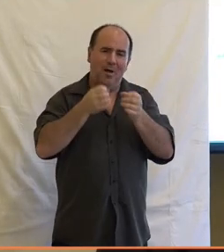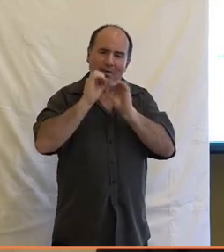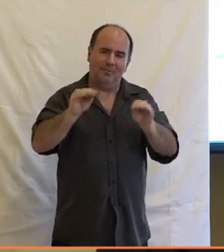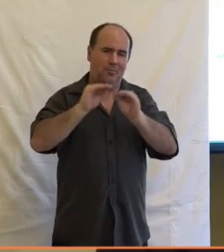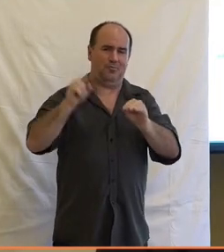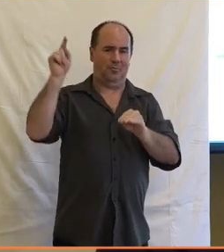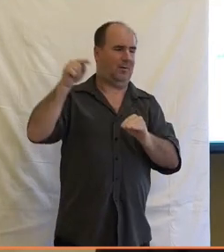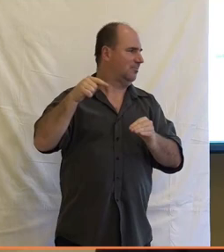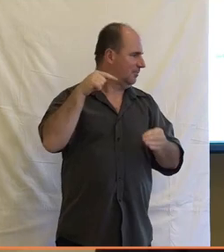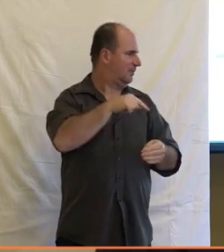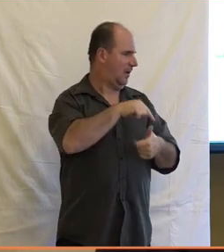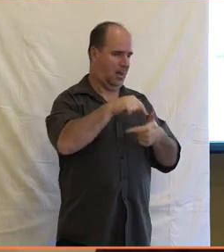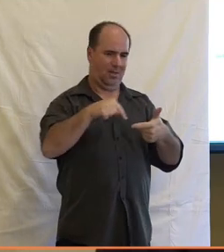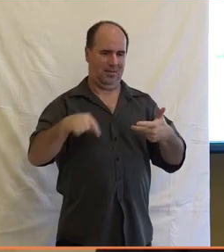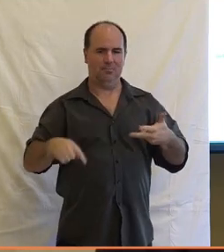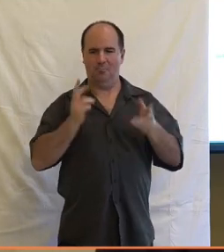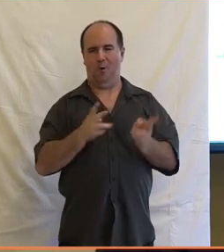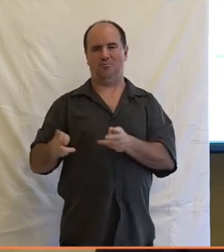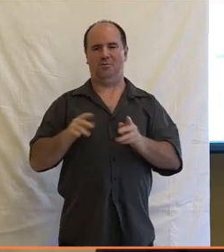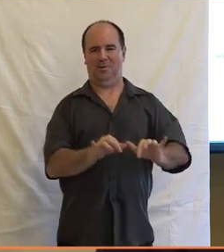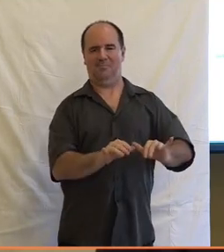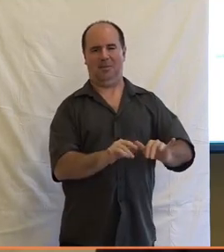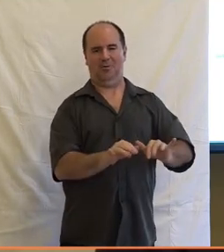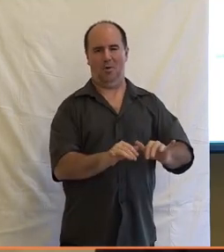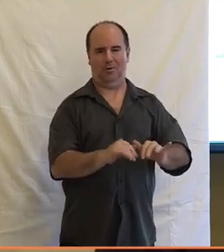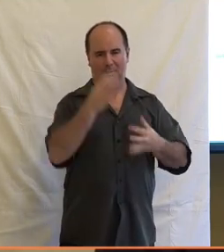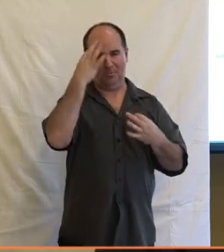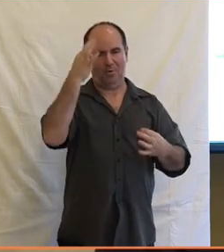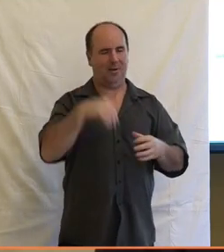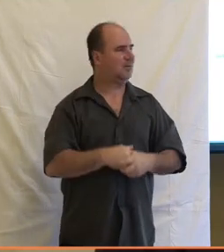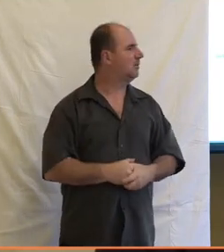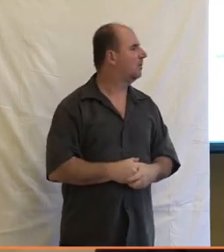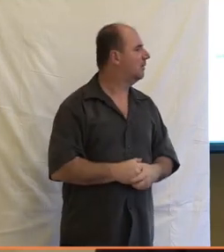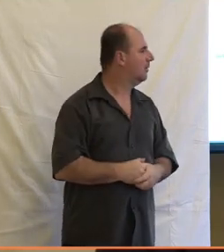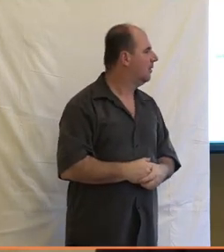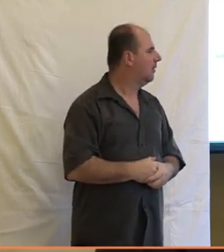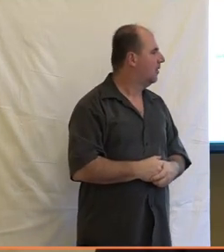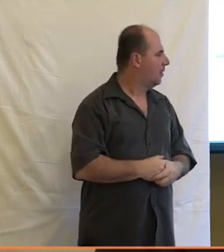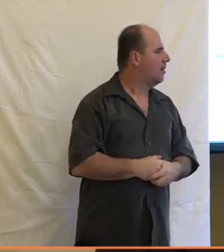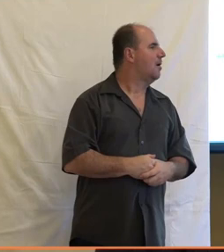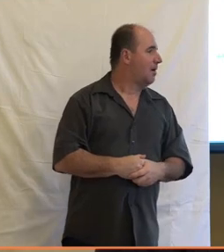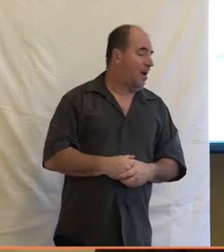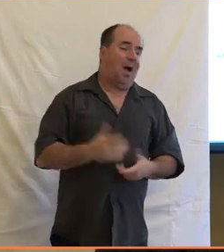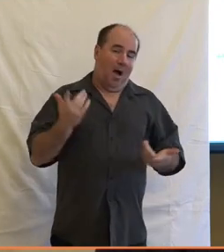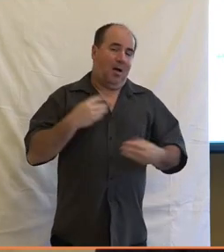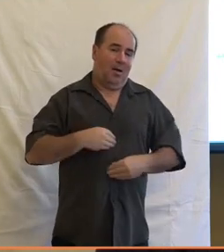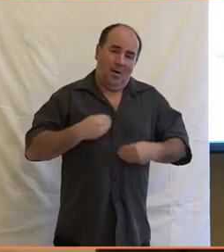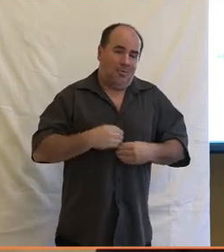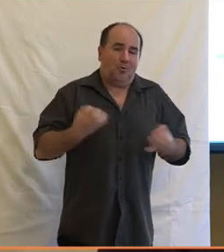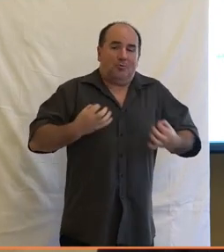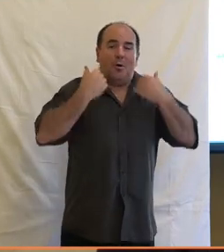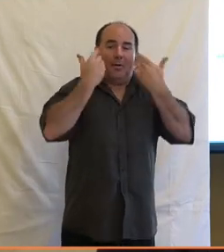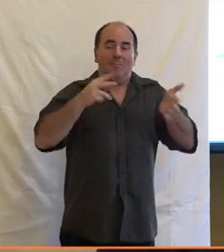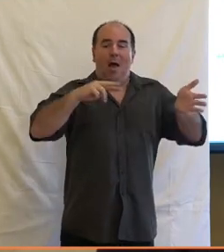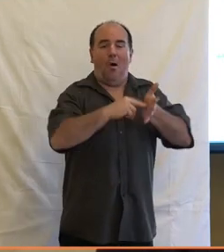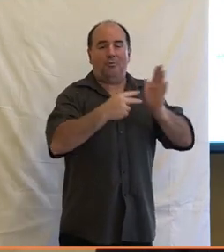kolega Klaus Miesenberger z univerzity v Linci, co není v osnovách, jako by nebylo, a je to vlastně z jistého